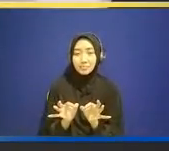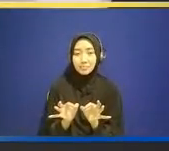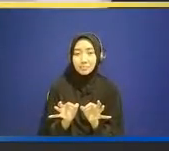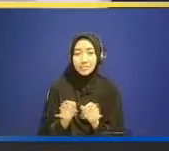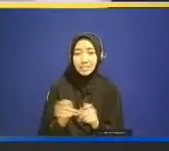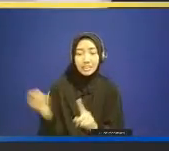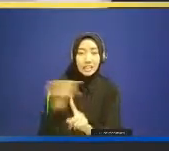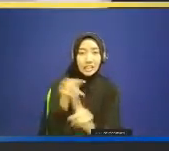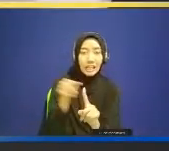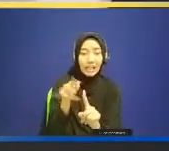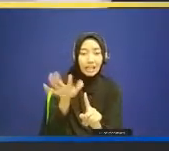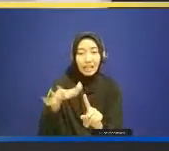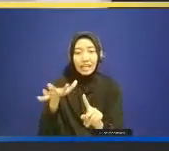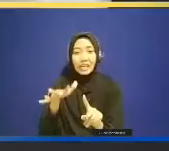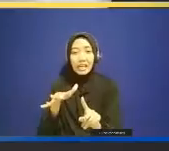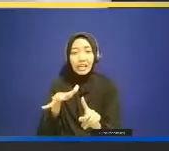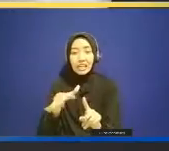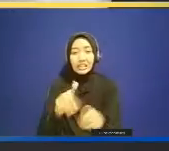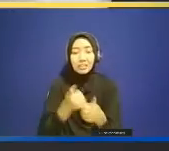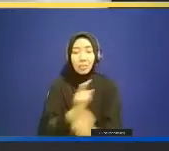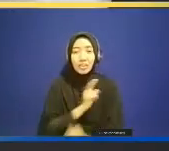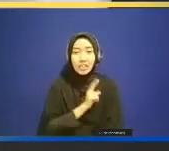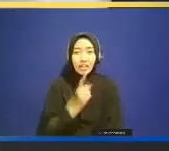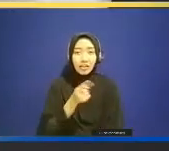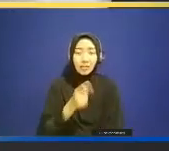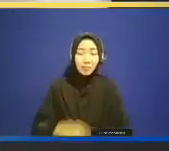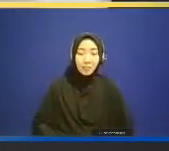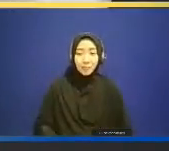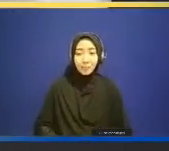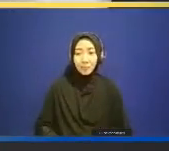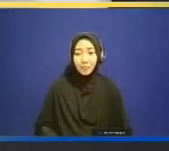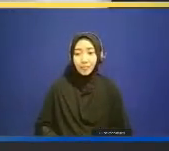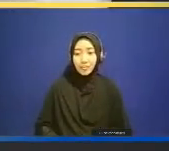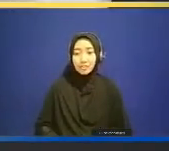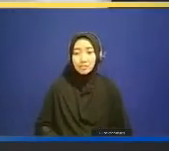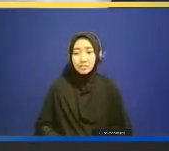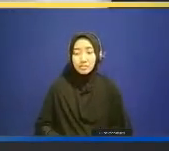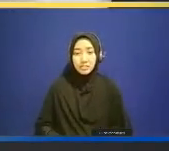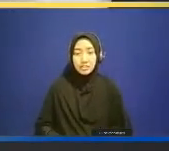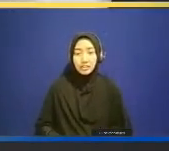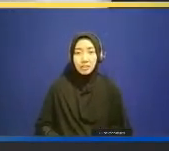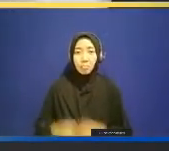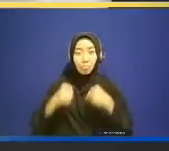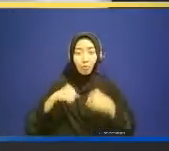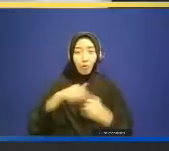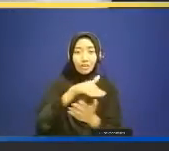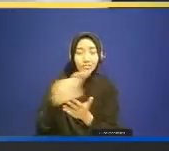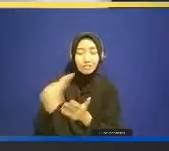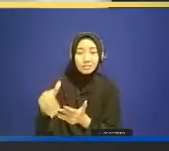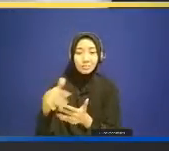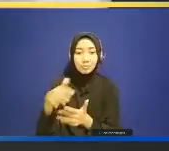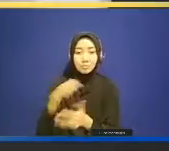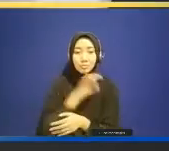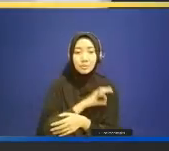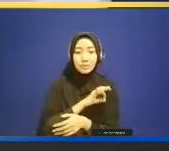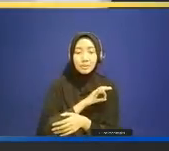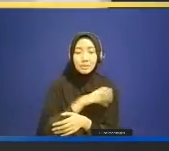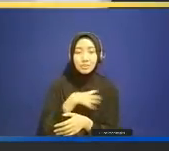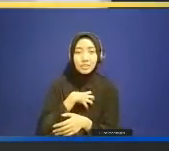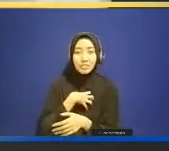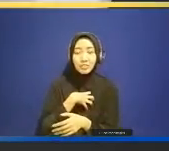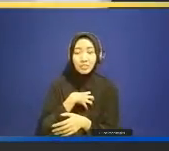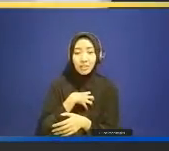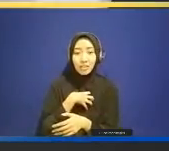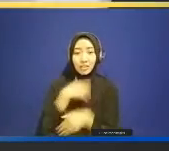sasarannya juga kadang-kadang disediakan sendiri sehingga untuk penguatan data bersifat kontinen